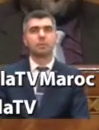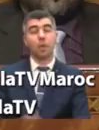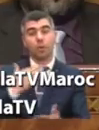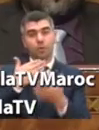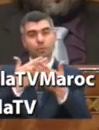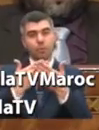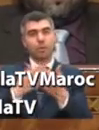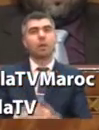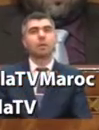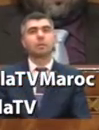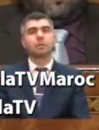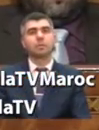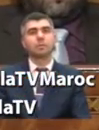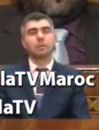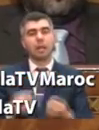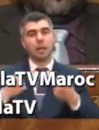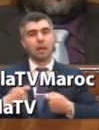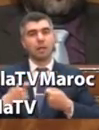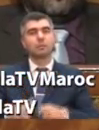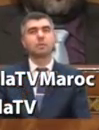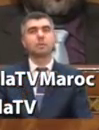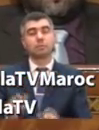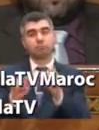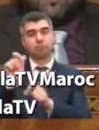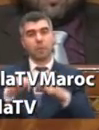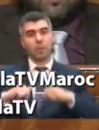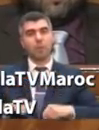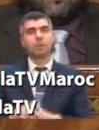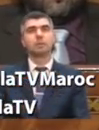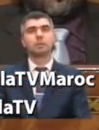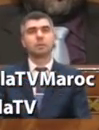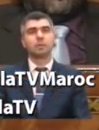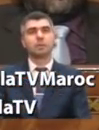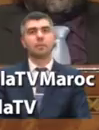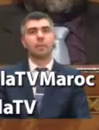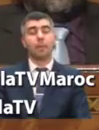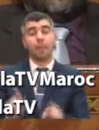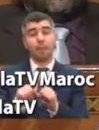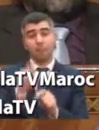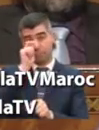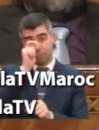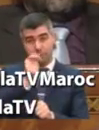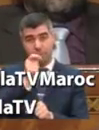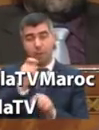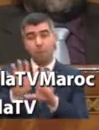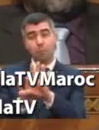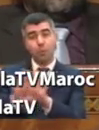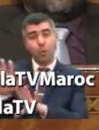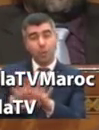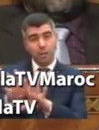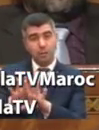شكرا. شكرا سيد الرئيس، شكرا سيد الوزير. إنني إذ أنوه بالمجهودات المبذولة من